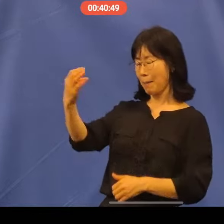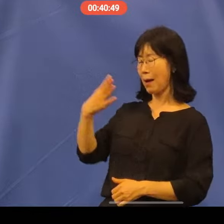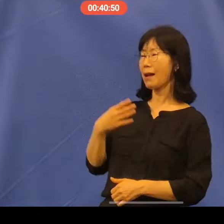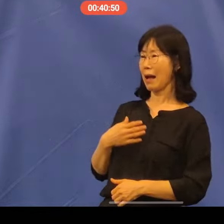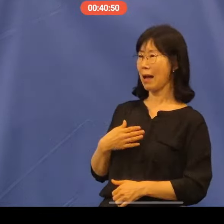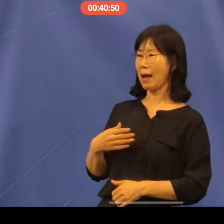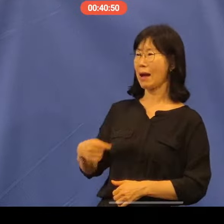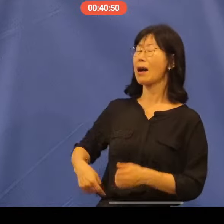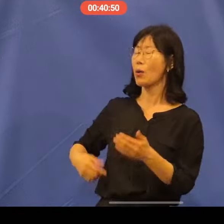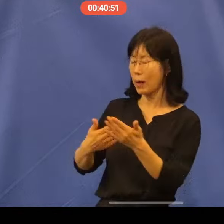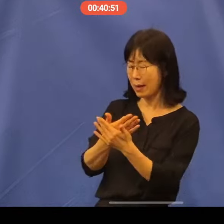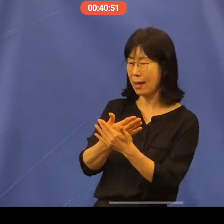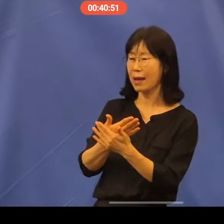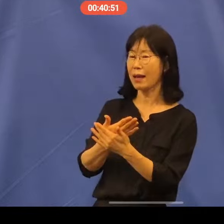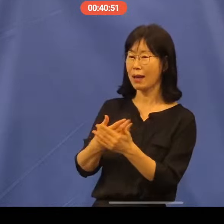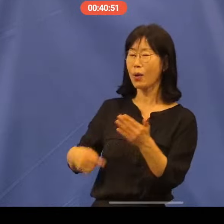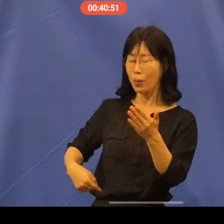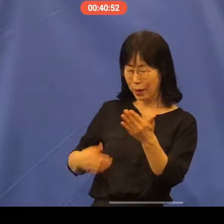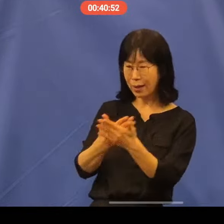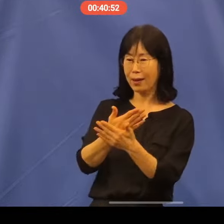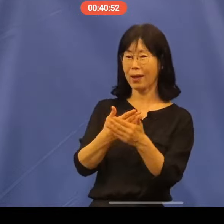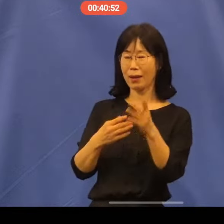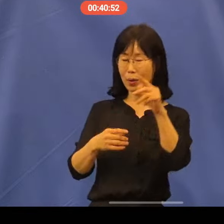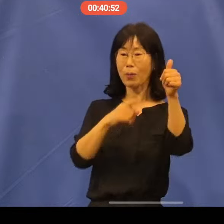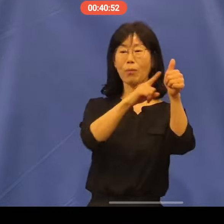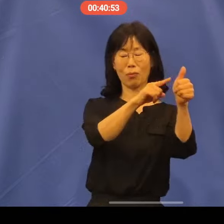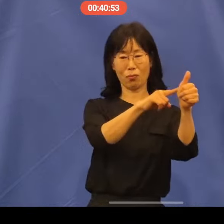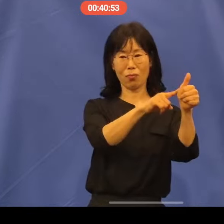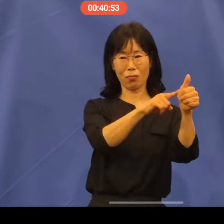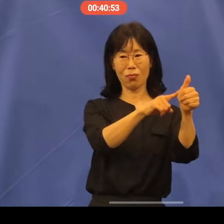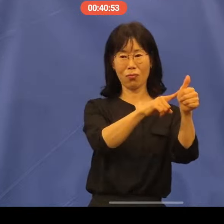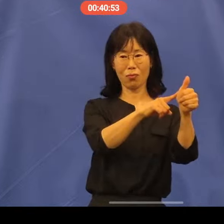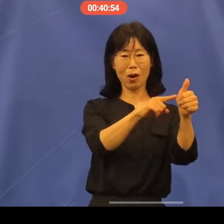왕이에요. 그 승승장구하는 왕이에요, 그 당시.